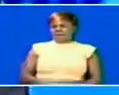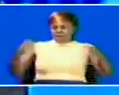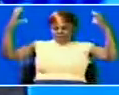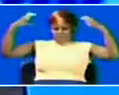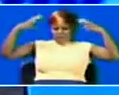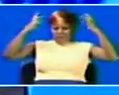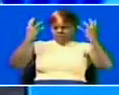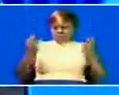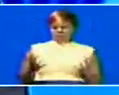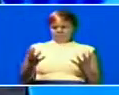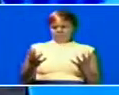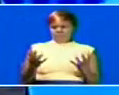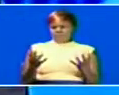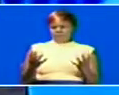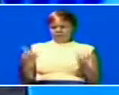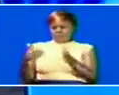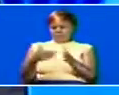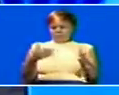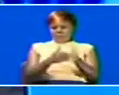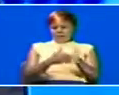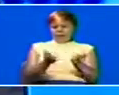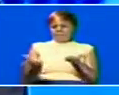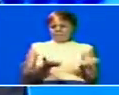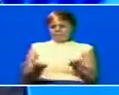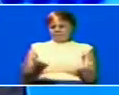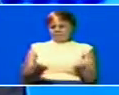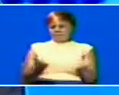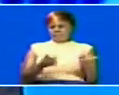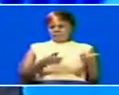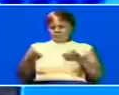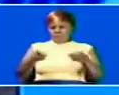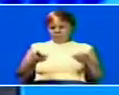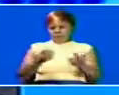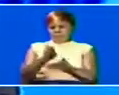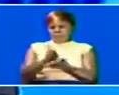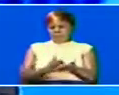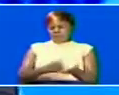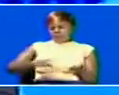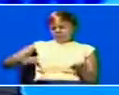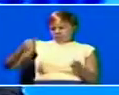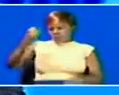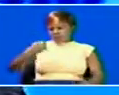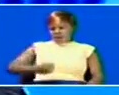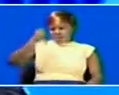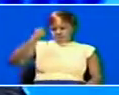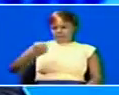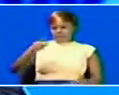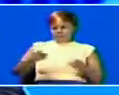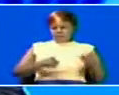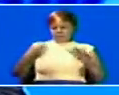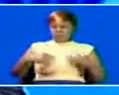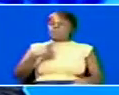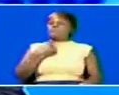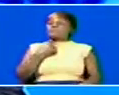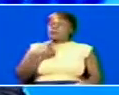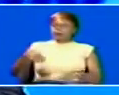Kubwa inayoendelea kunyesha imetatiza pakubwa shughuli za uchukuzi katika baadhi ya maeneo kaunti ya Kajiado. Wasafiri wamekwama kwa